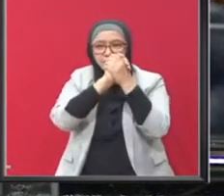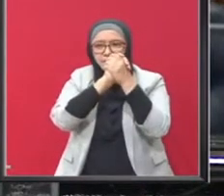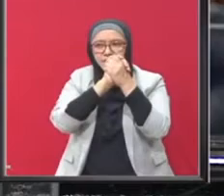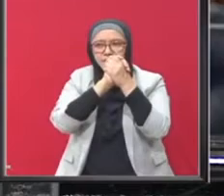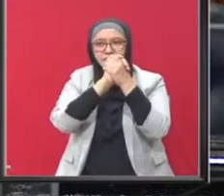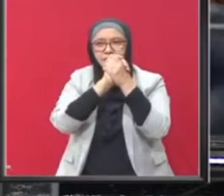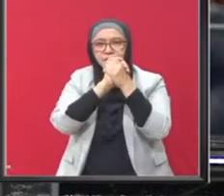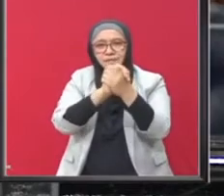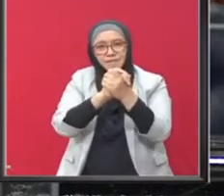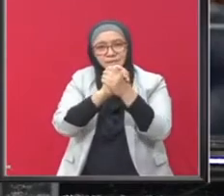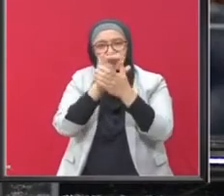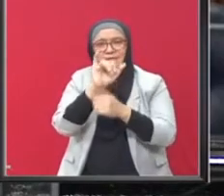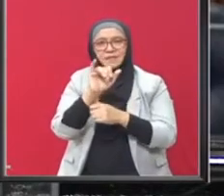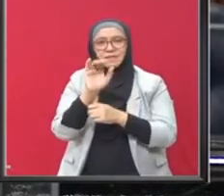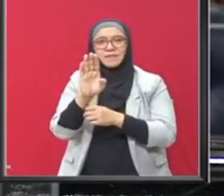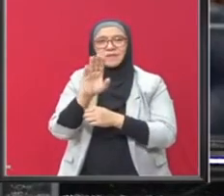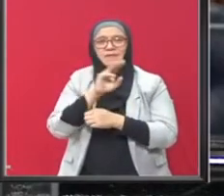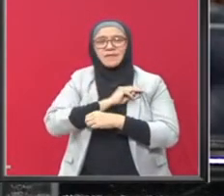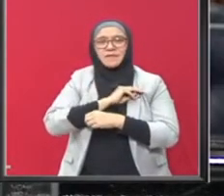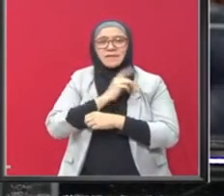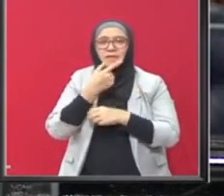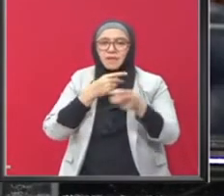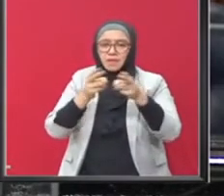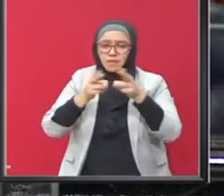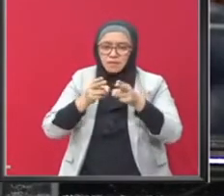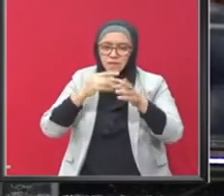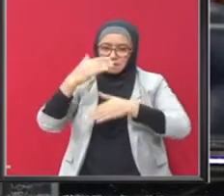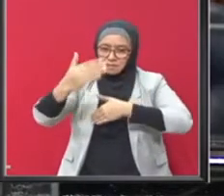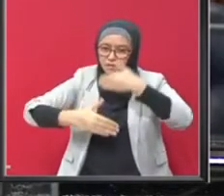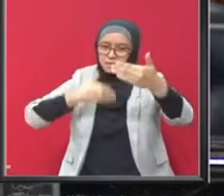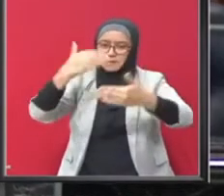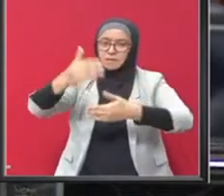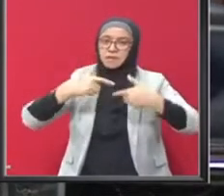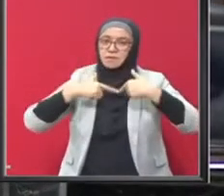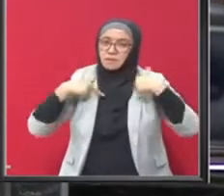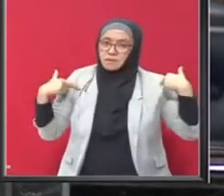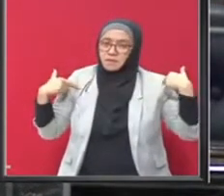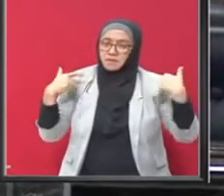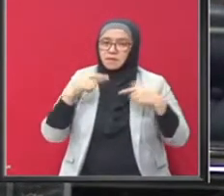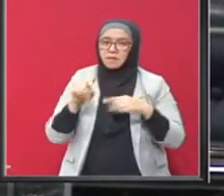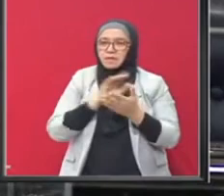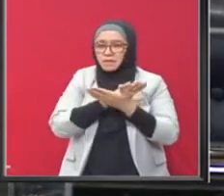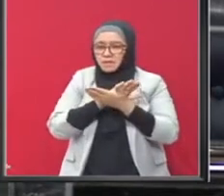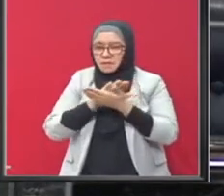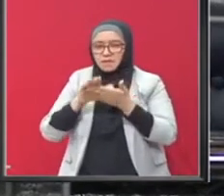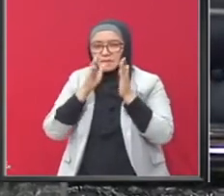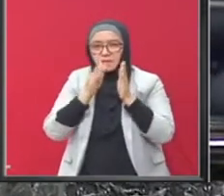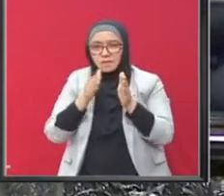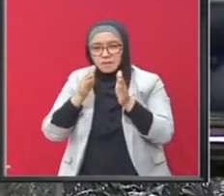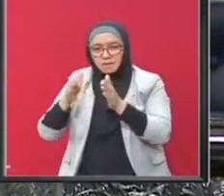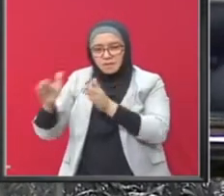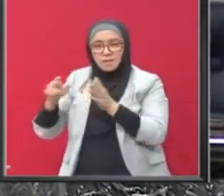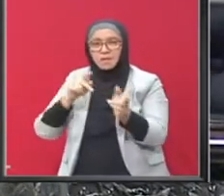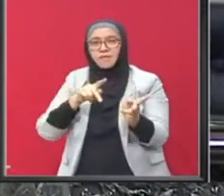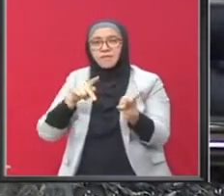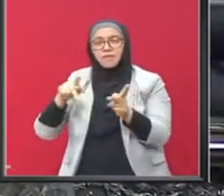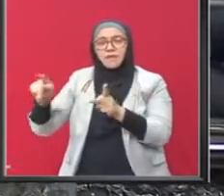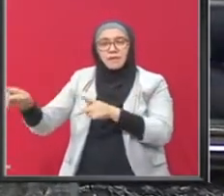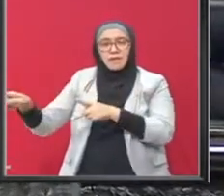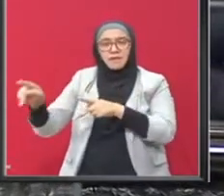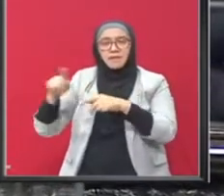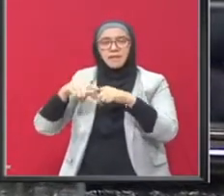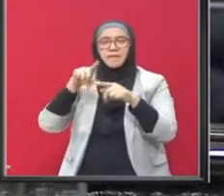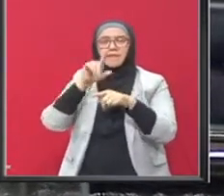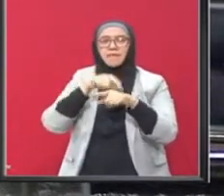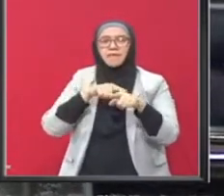atas seusai murah langkah berani dan kemas menyusun lem pemulihan Federal bersama dengan kejutan kuasa